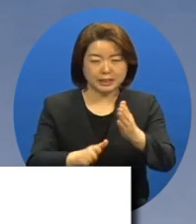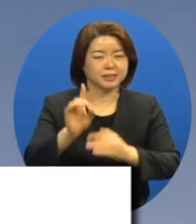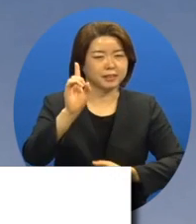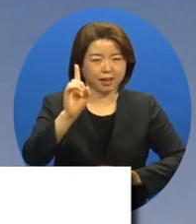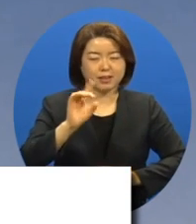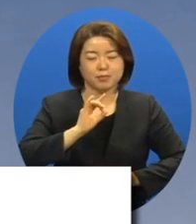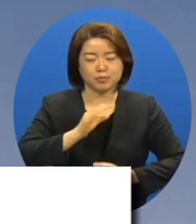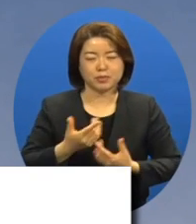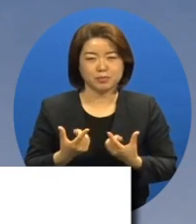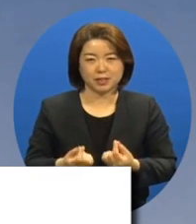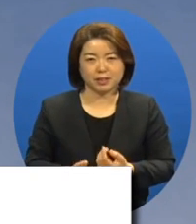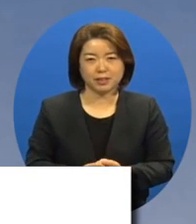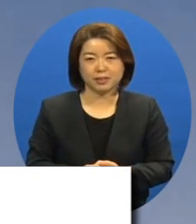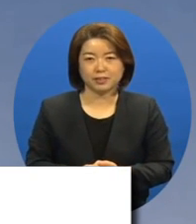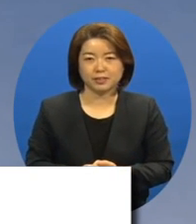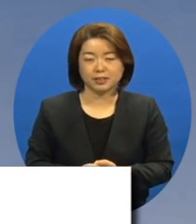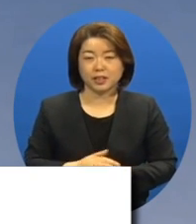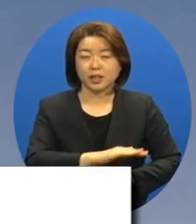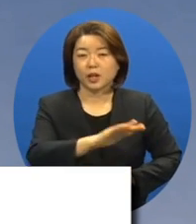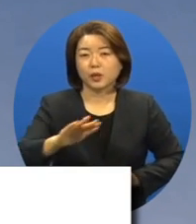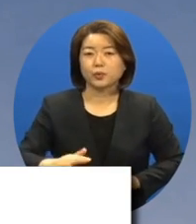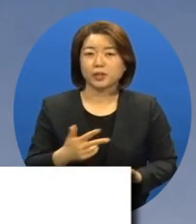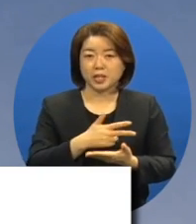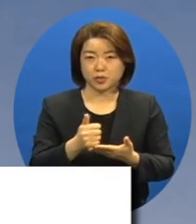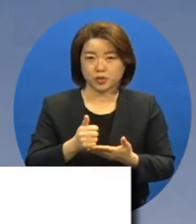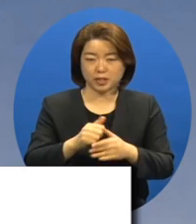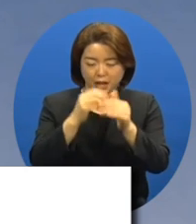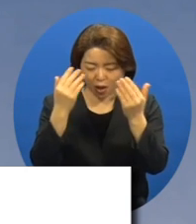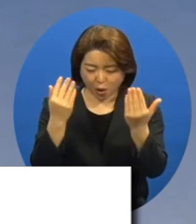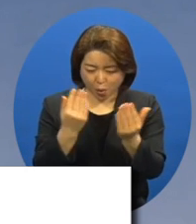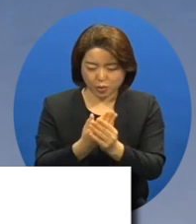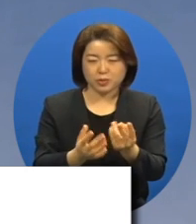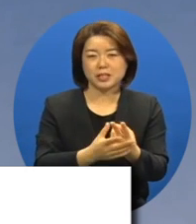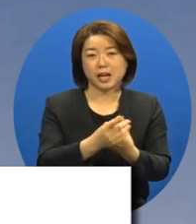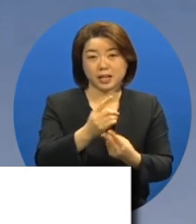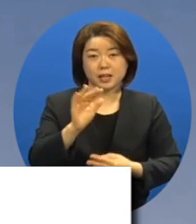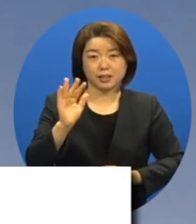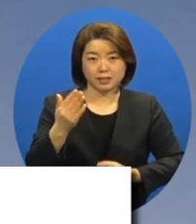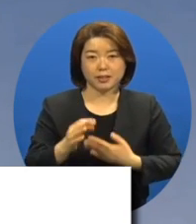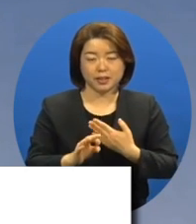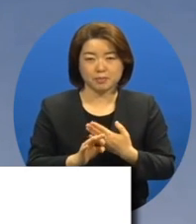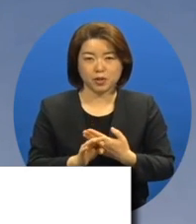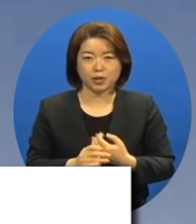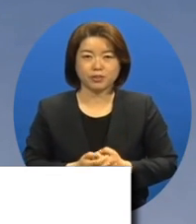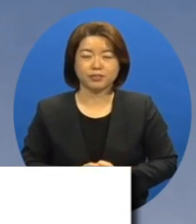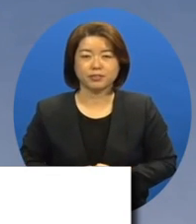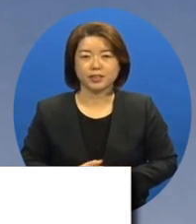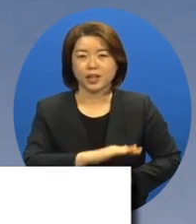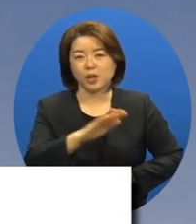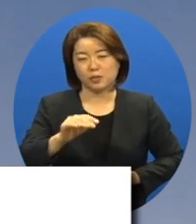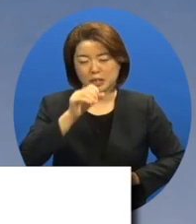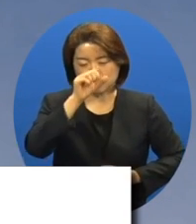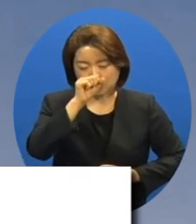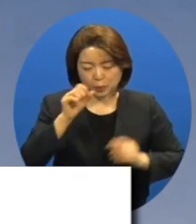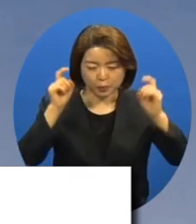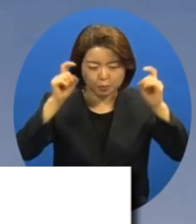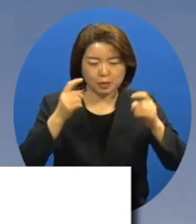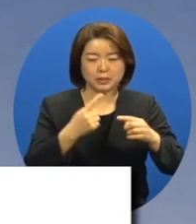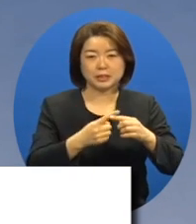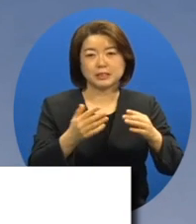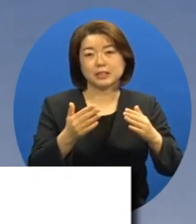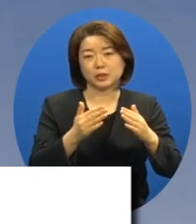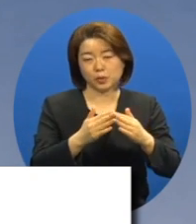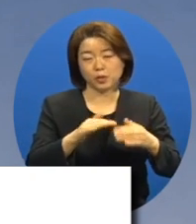없습니다 우리가 주님과 정말 운전이 하나가 되면 우리 선한목자 교회 교인들이